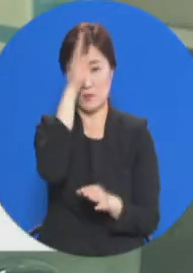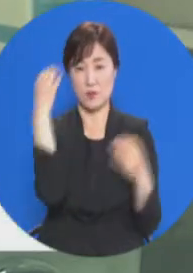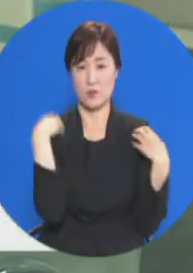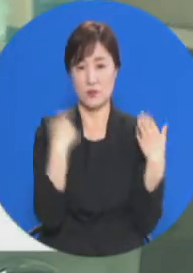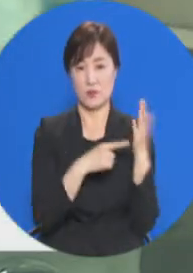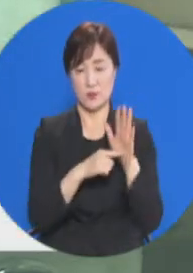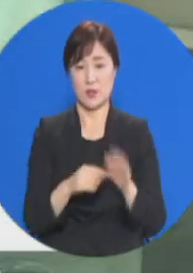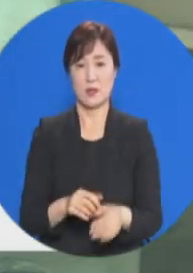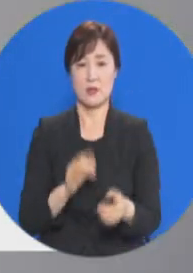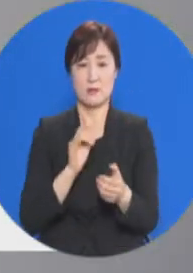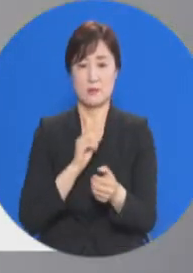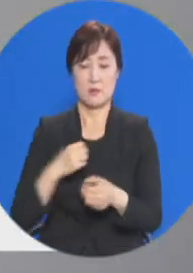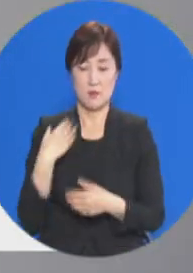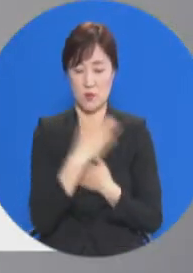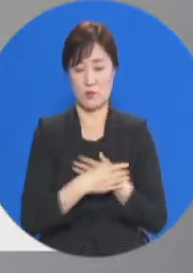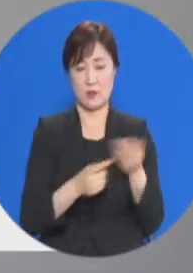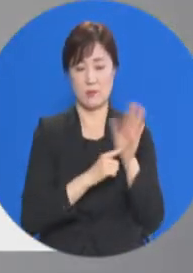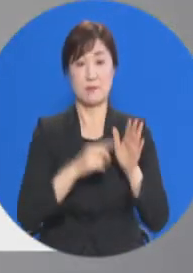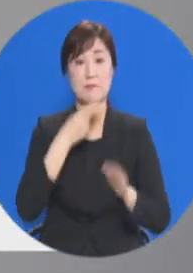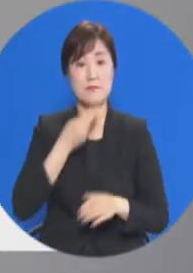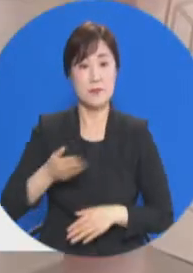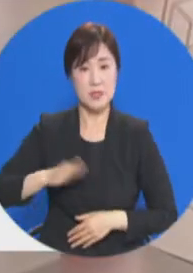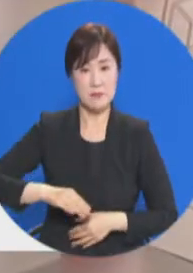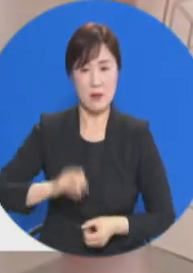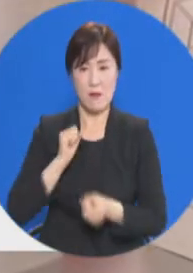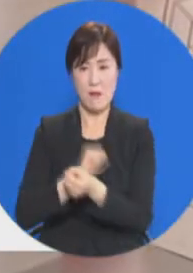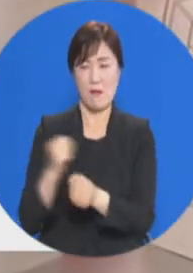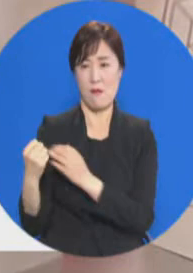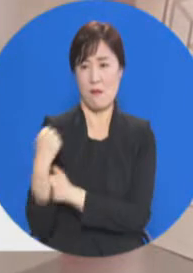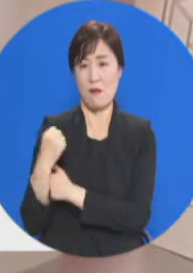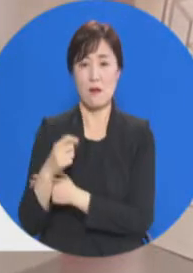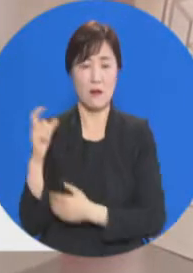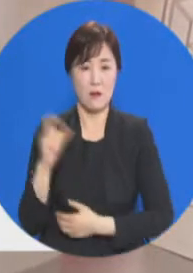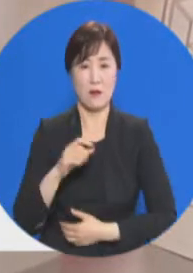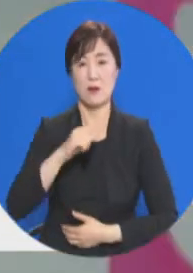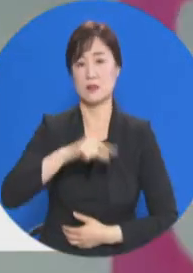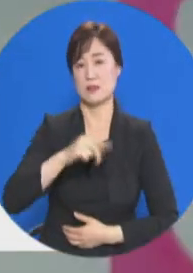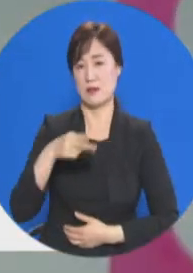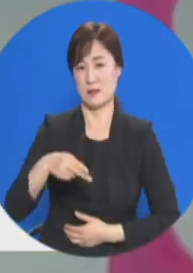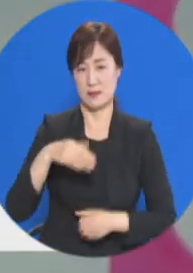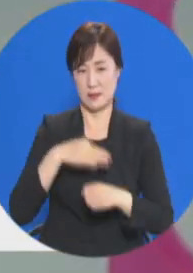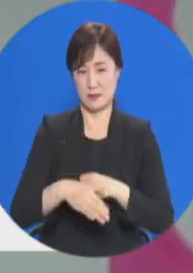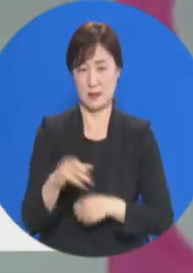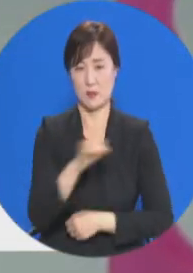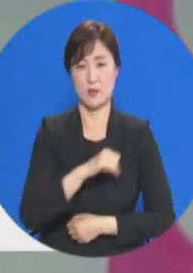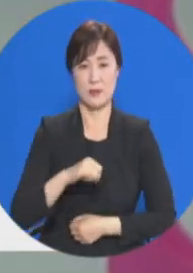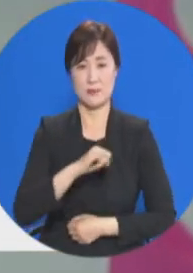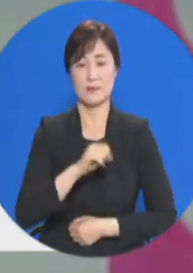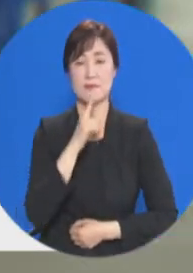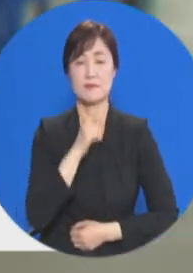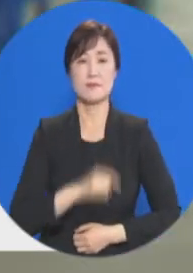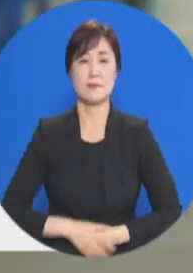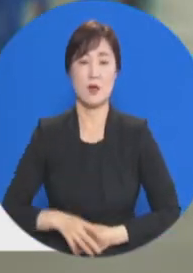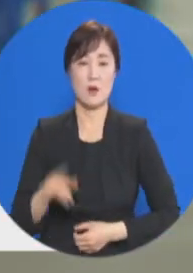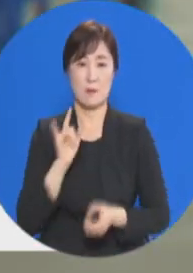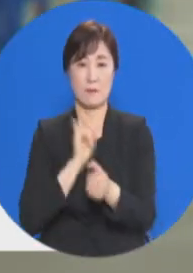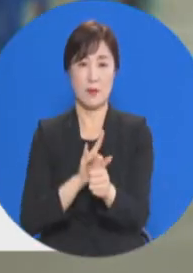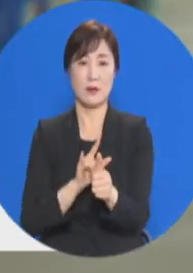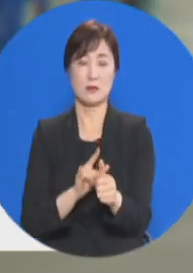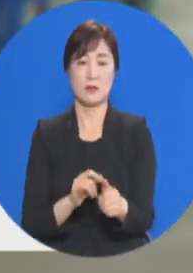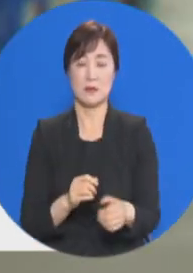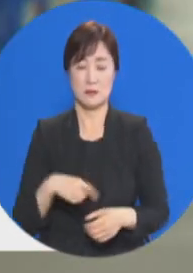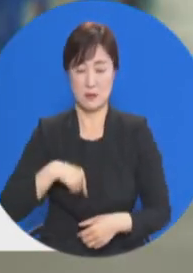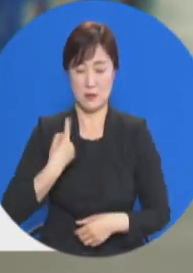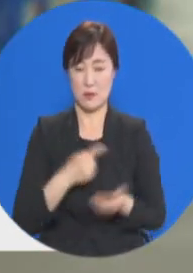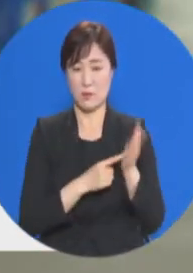없지만 전파력은 강한 GH형 코로나 바이러스의 특성이 반영된 것으로 보고 있습니다. 코로나에 걸린 확진자가